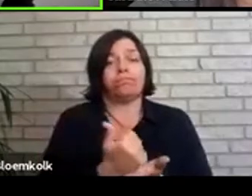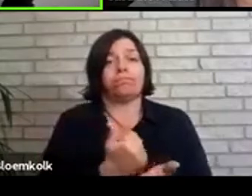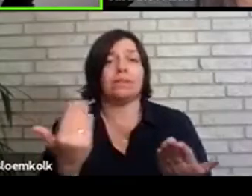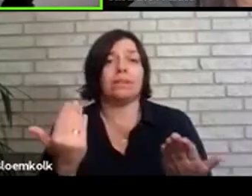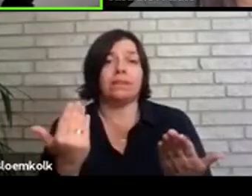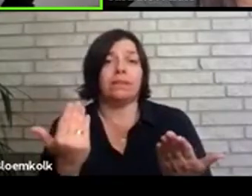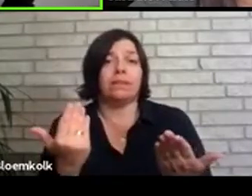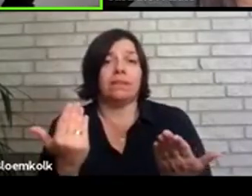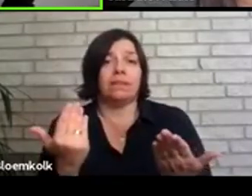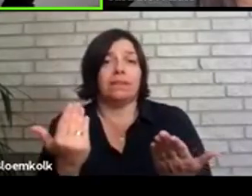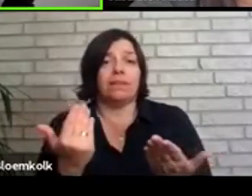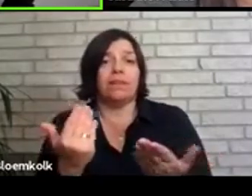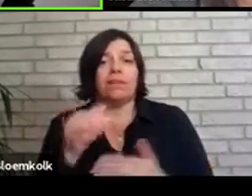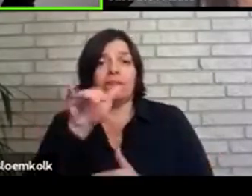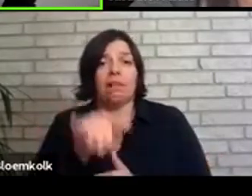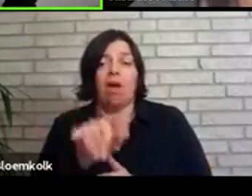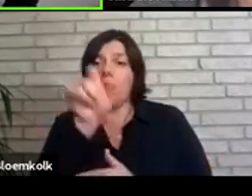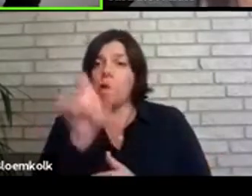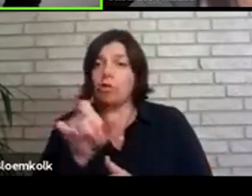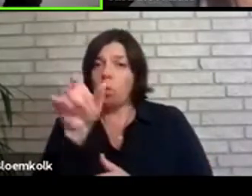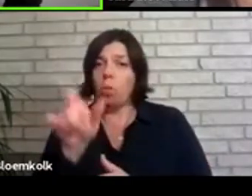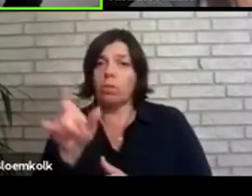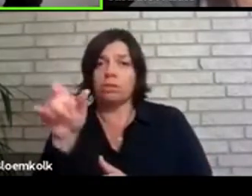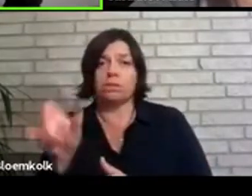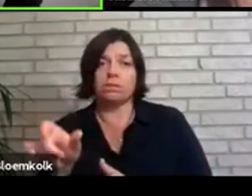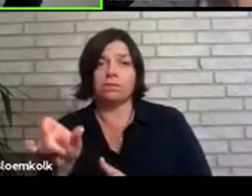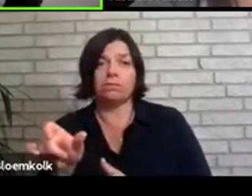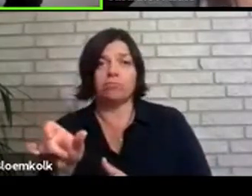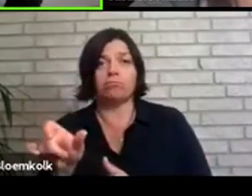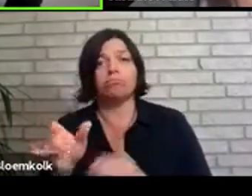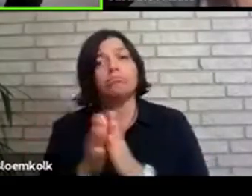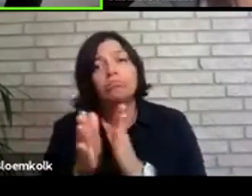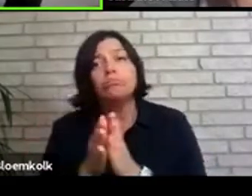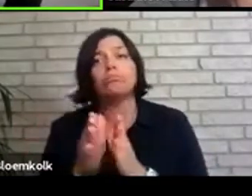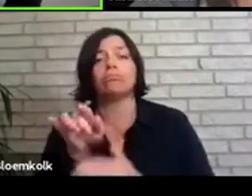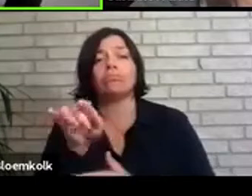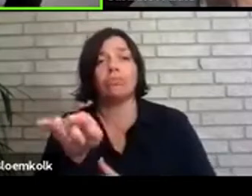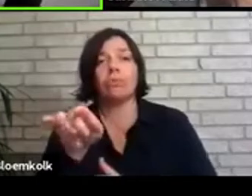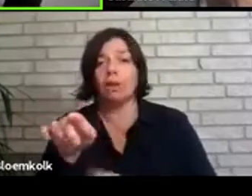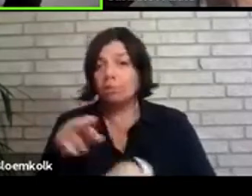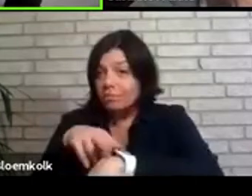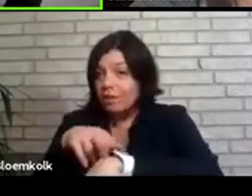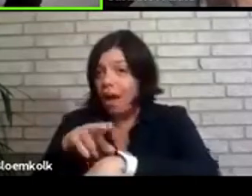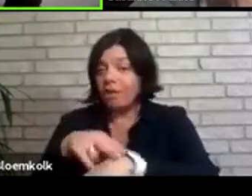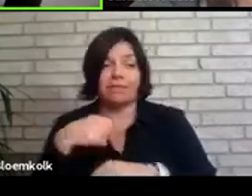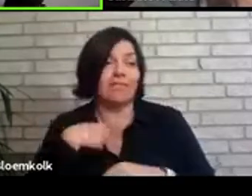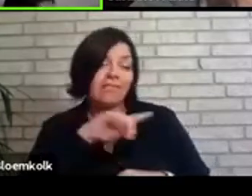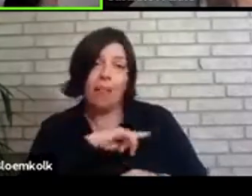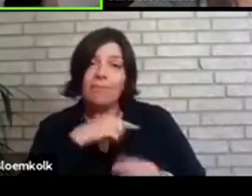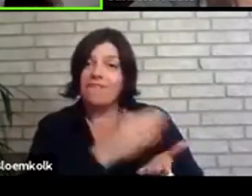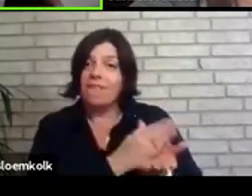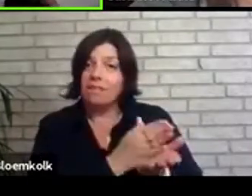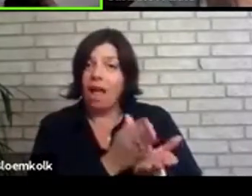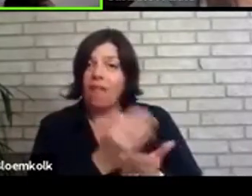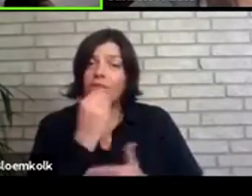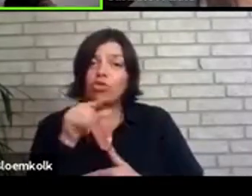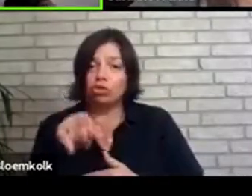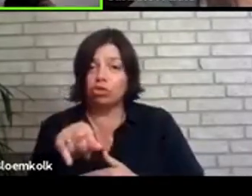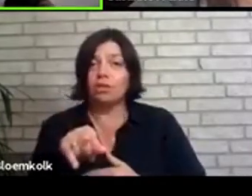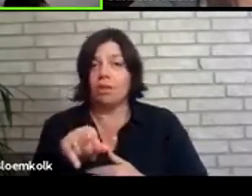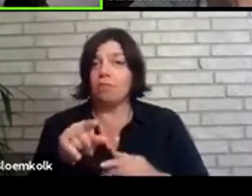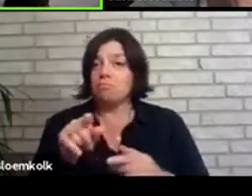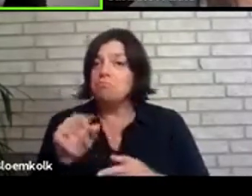hat Einzelpersonen aufgerufen, auch bei den Verteilungen zu helfen. Also da waren ganz tolle Sachen dabei.